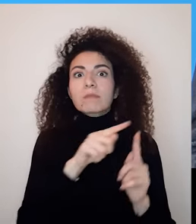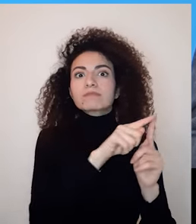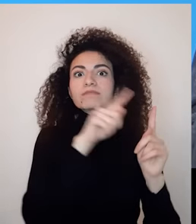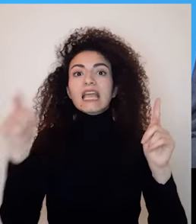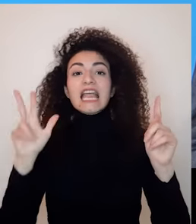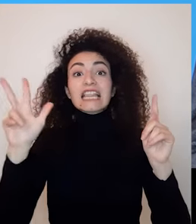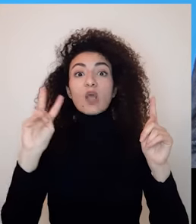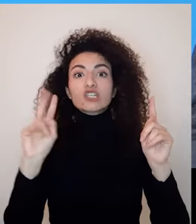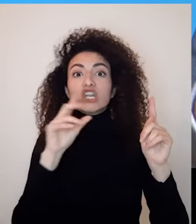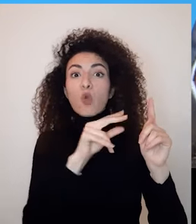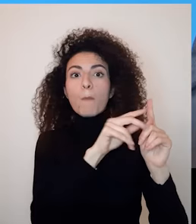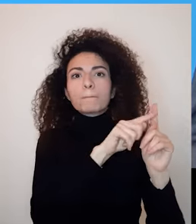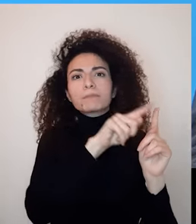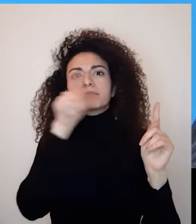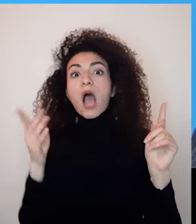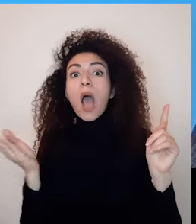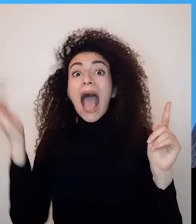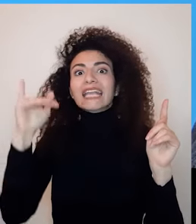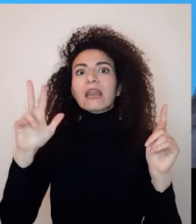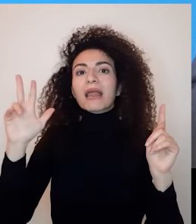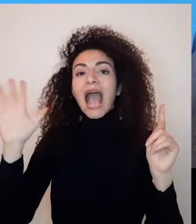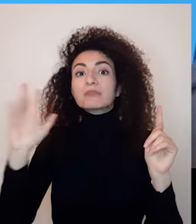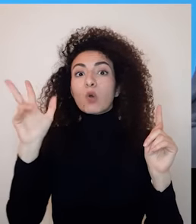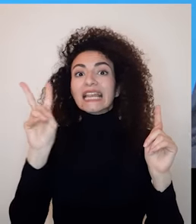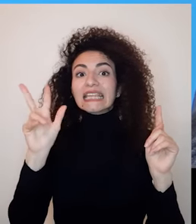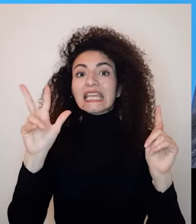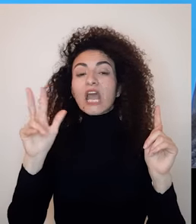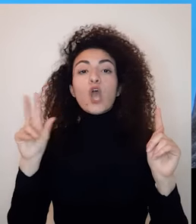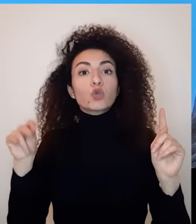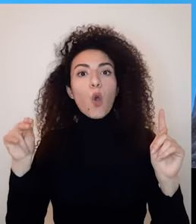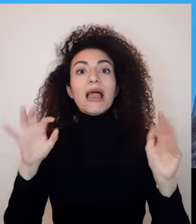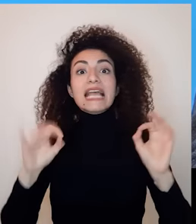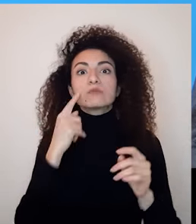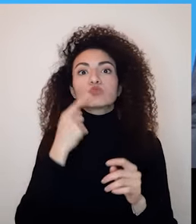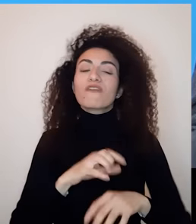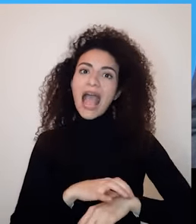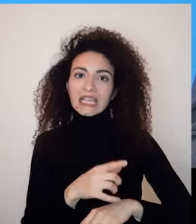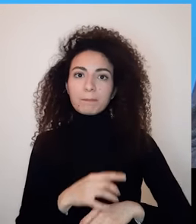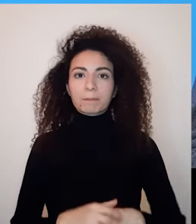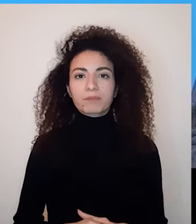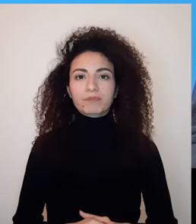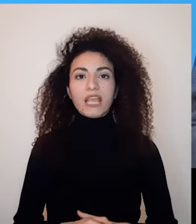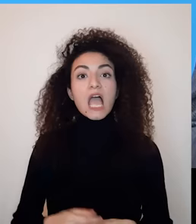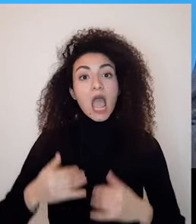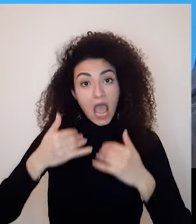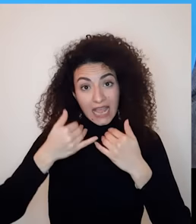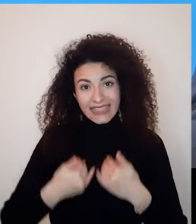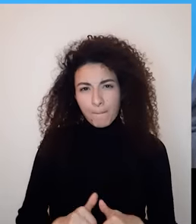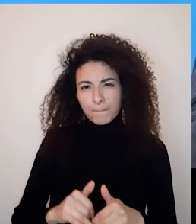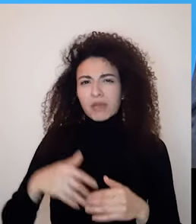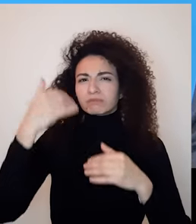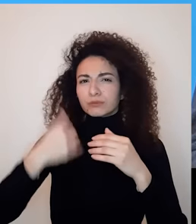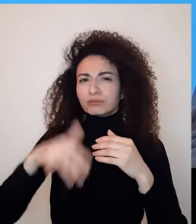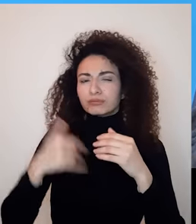الزمنية بين دورتين أقل من 23 يوم أو أكثر من 35 يوم. كمان يجب معرفة أنه